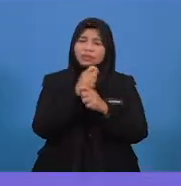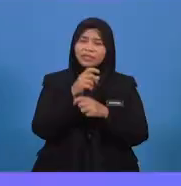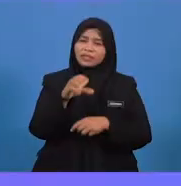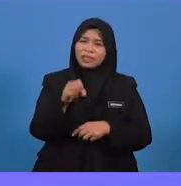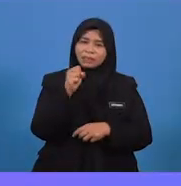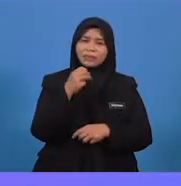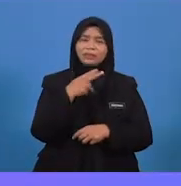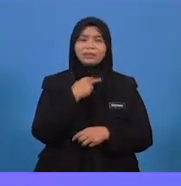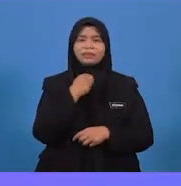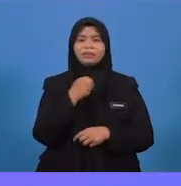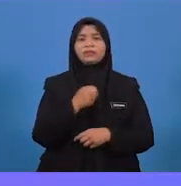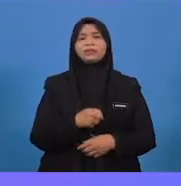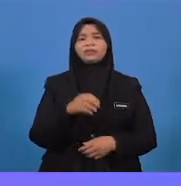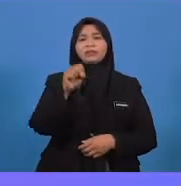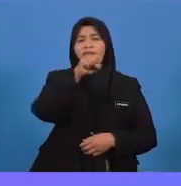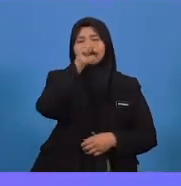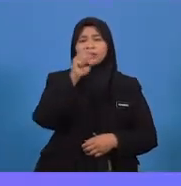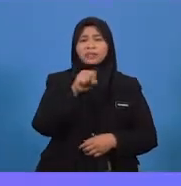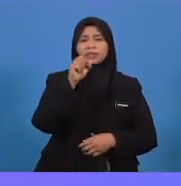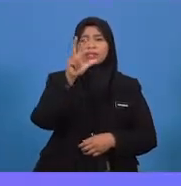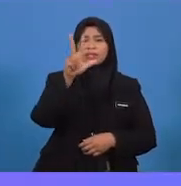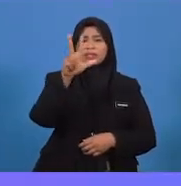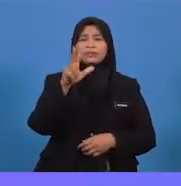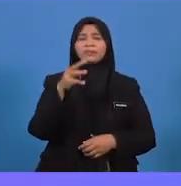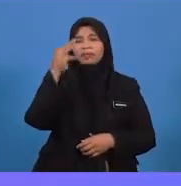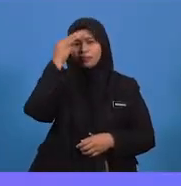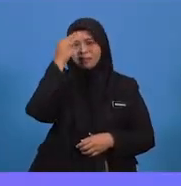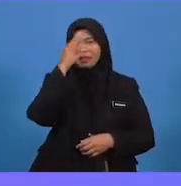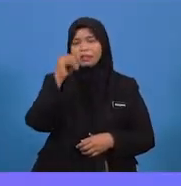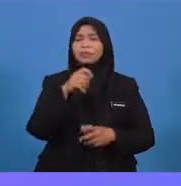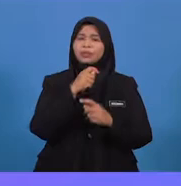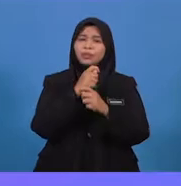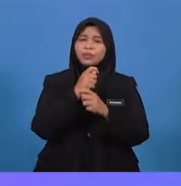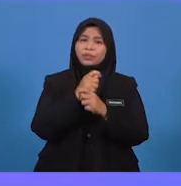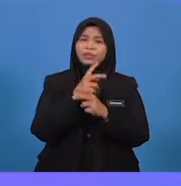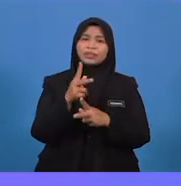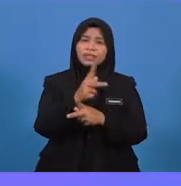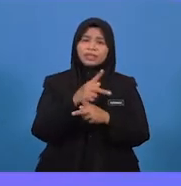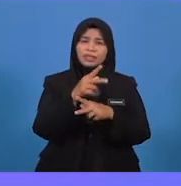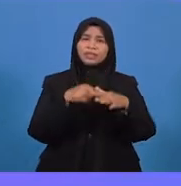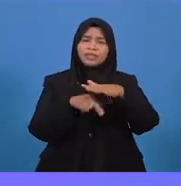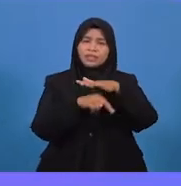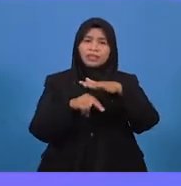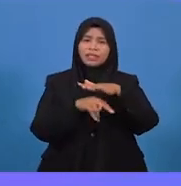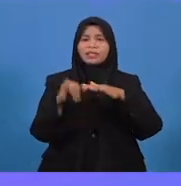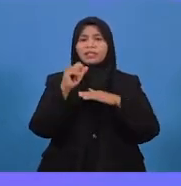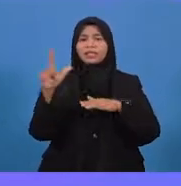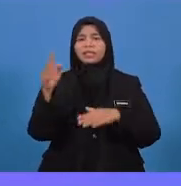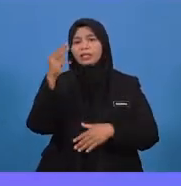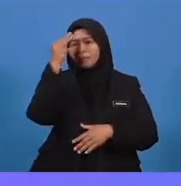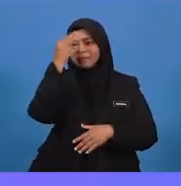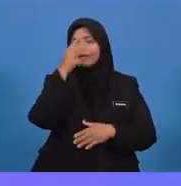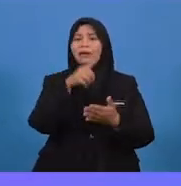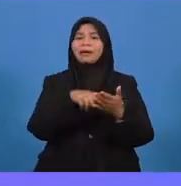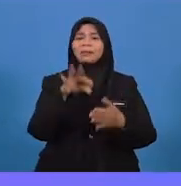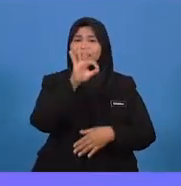nyawa. Soalan ketiga, malaikat yang bertugas menjaga neraka ialah malaikat